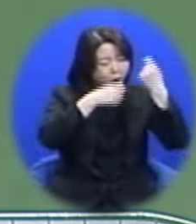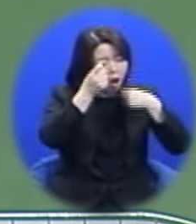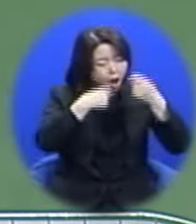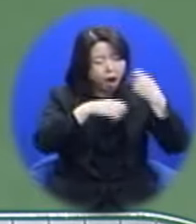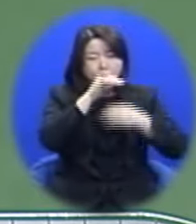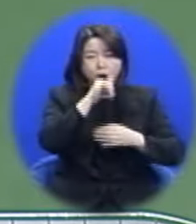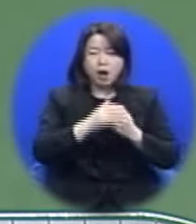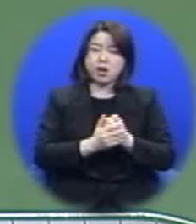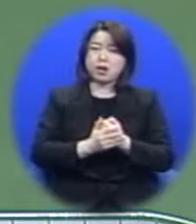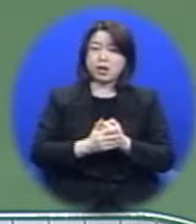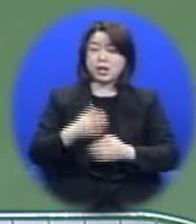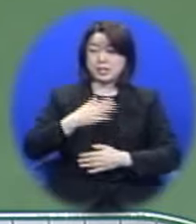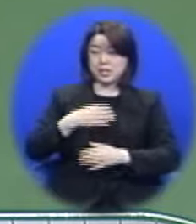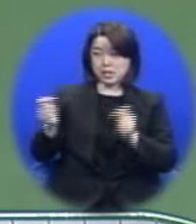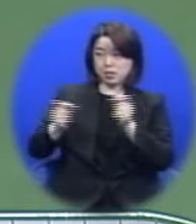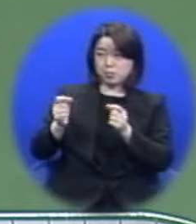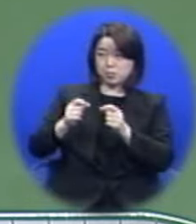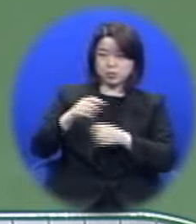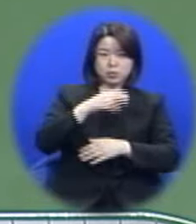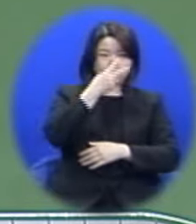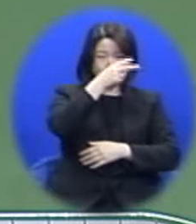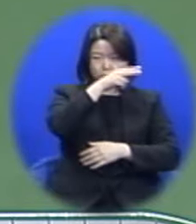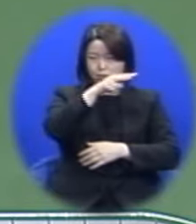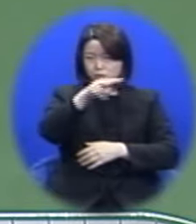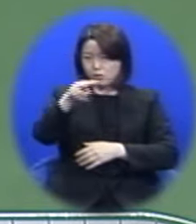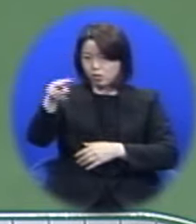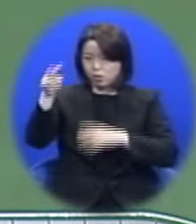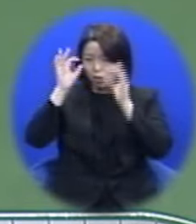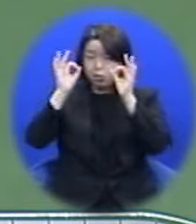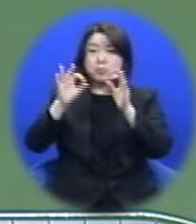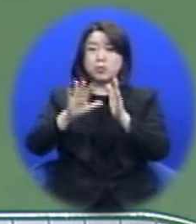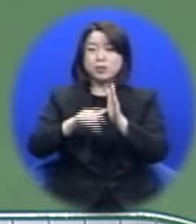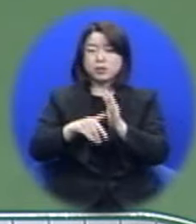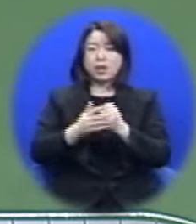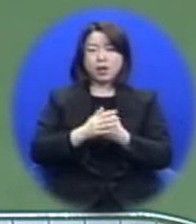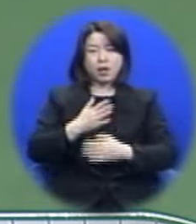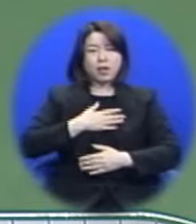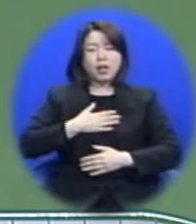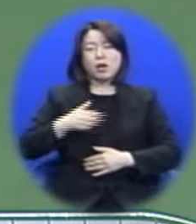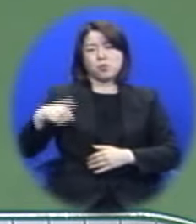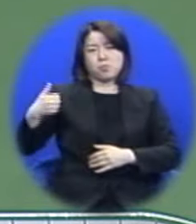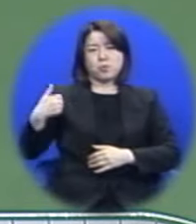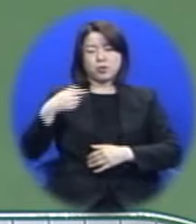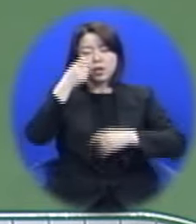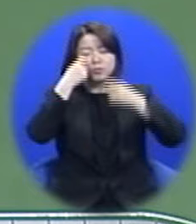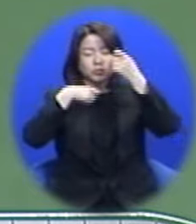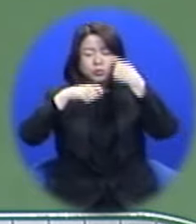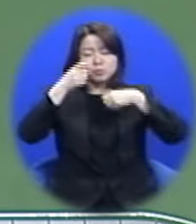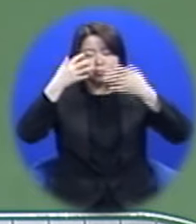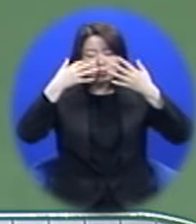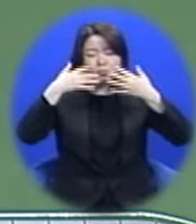제가 옆에서 그 예배 드리는 광경을 보는데 나도 모르게 눈물이 나요.